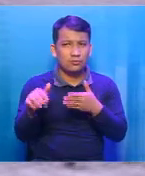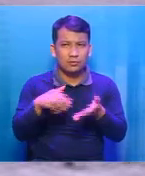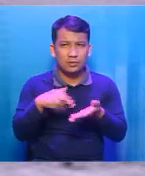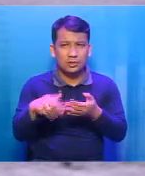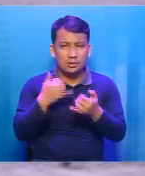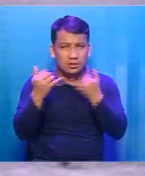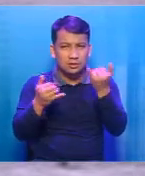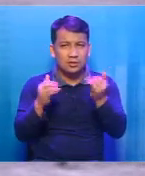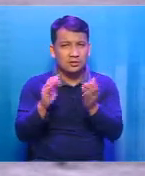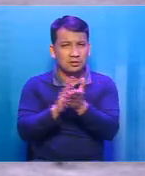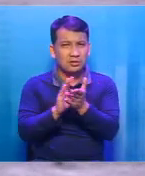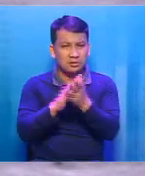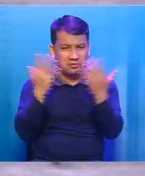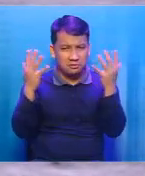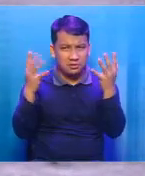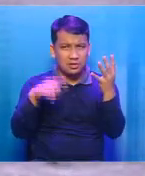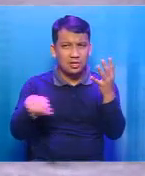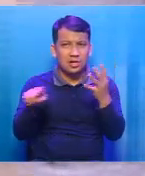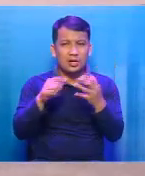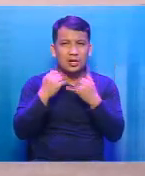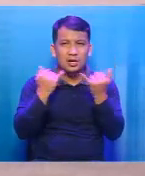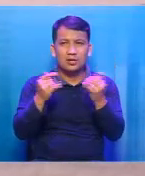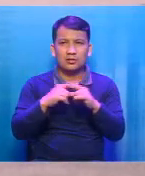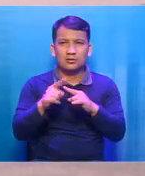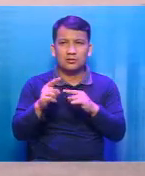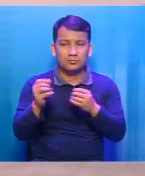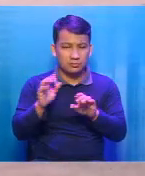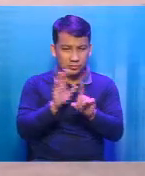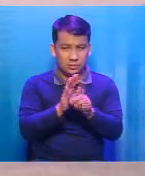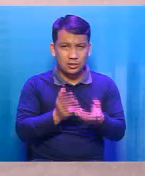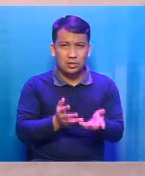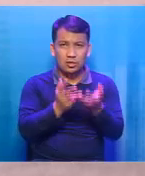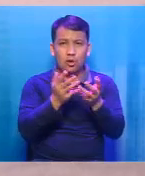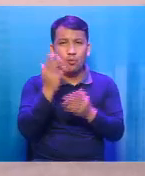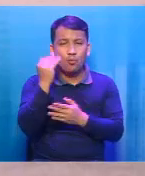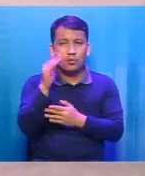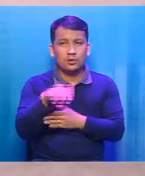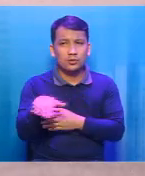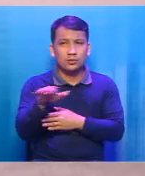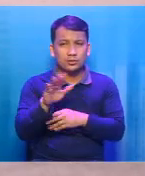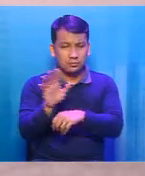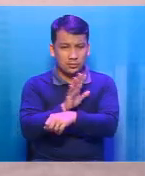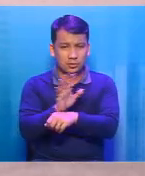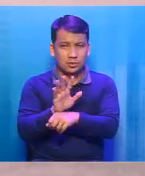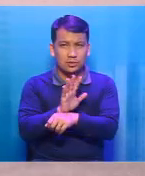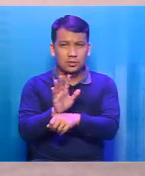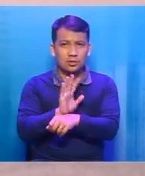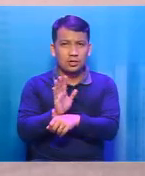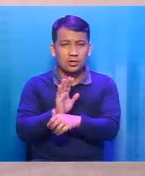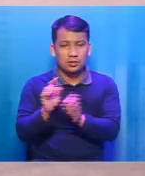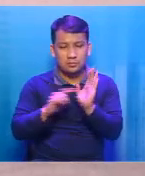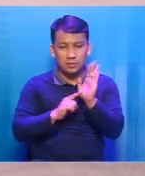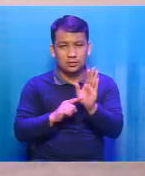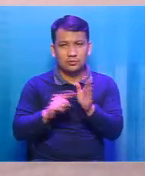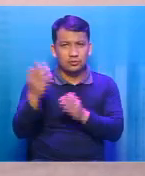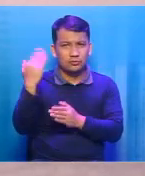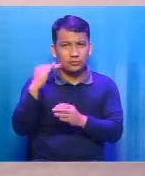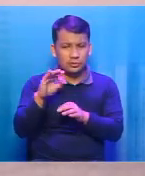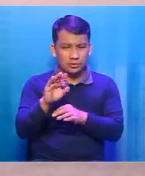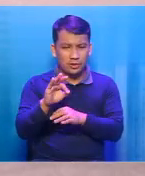sigawan, palakpakan at hiyawan. Sumikat ang Met dahil sa mga naging palabas nito mula nang magbukas ito